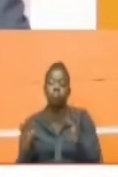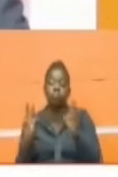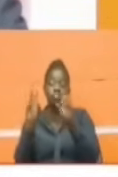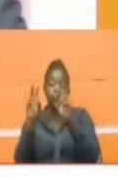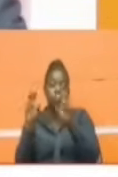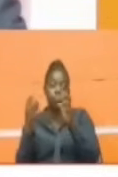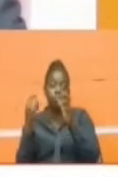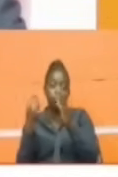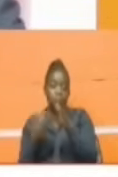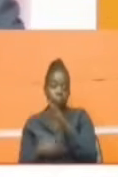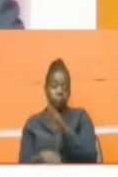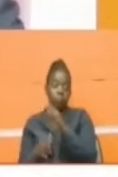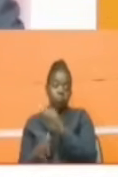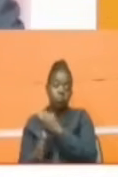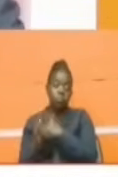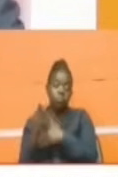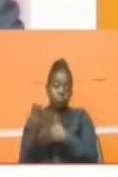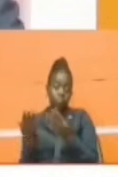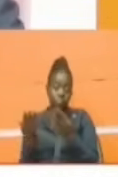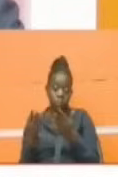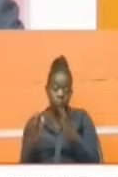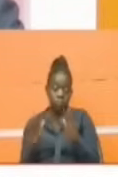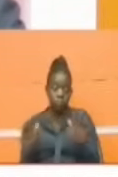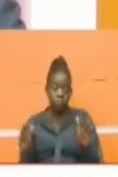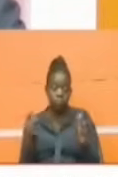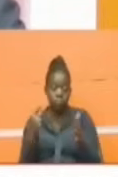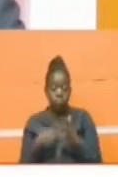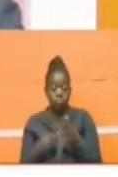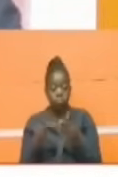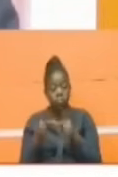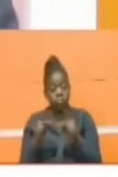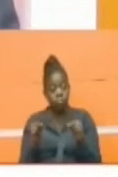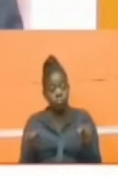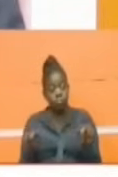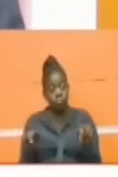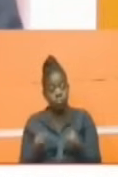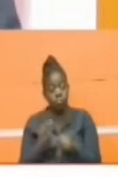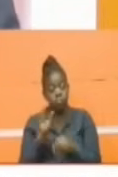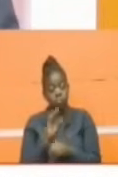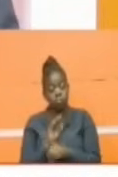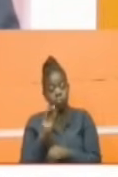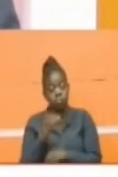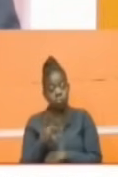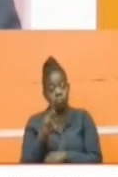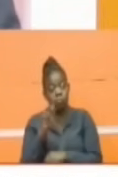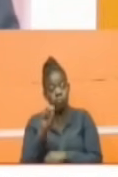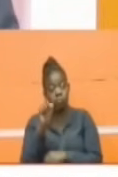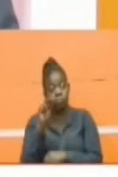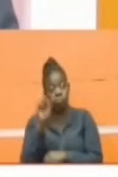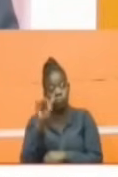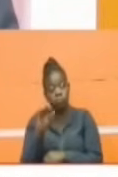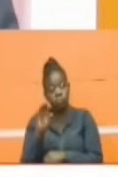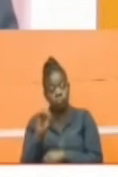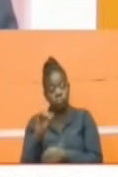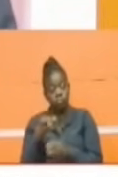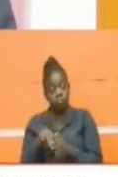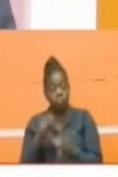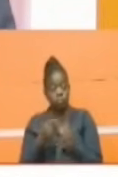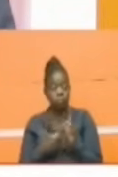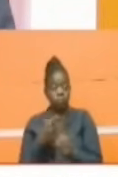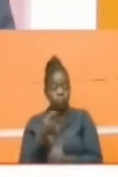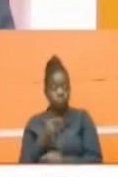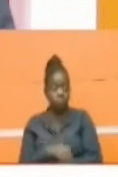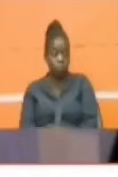okugamba nti mukama wakumaliriza kiyatandika luyindira ku kanisa eno esangibwa e Kanyenya Kikaaya mu Kampala.